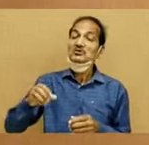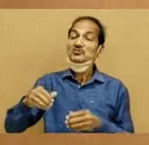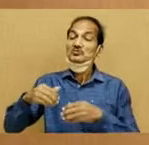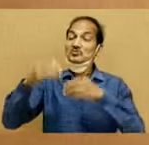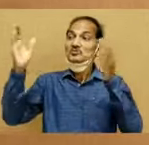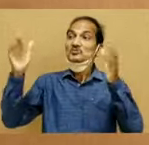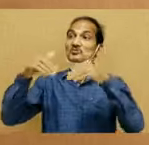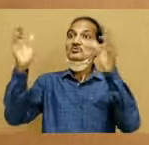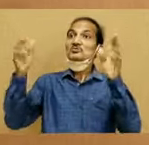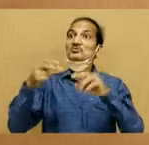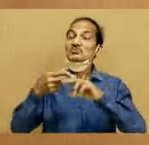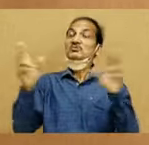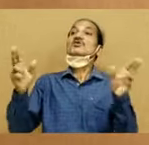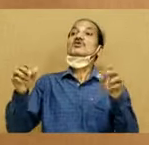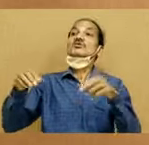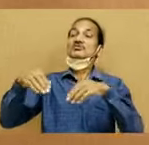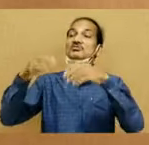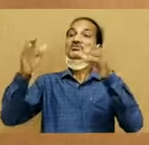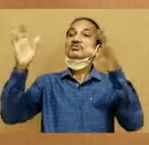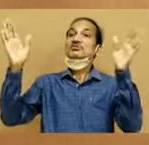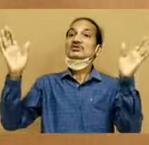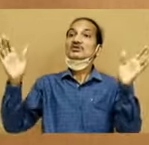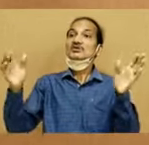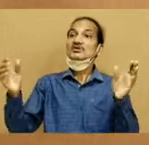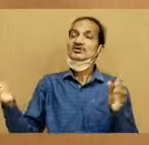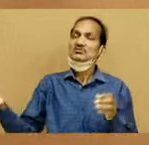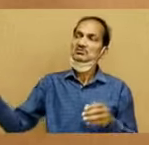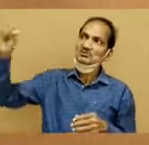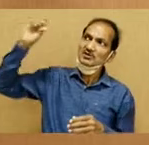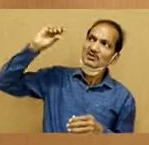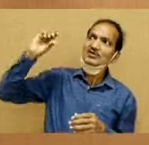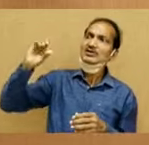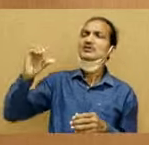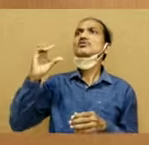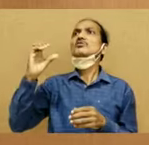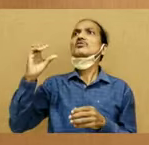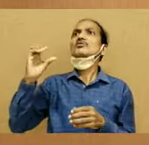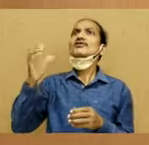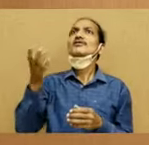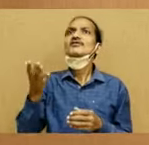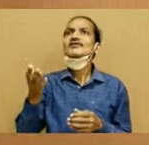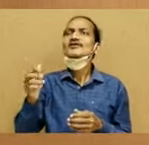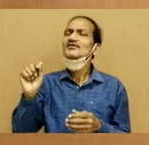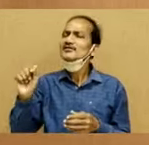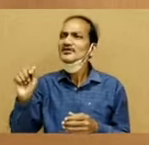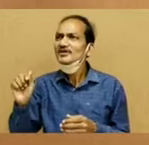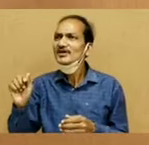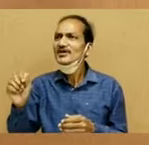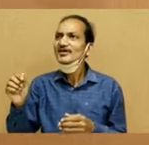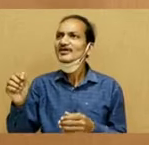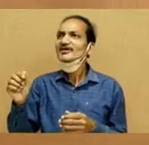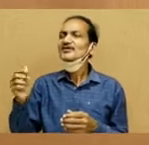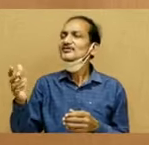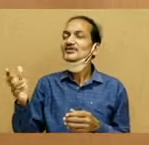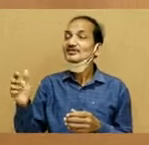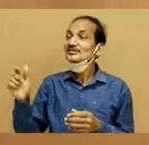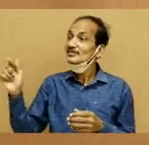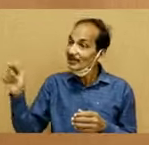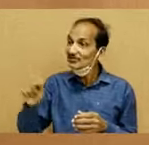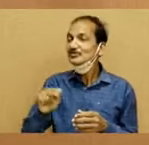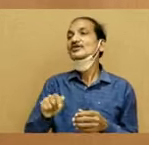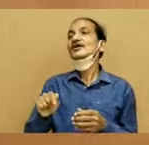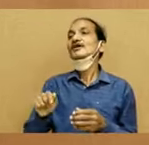ପାଣିରେ ଗାଧୋଇବା କଥା ଗାଧାନ୍ତୁ କିନ୍ତୁ ସେଥି ସାଙ୍ଗରେ କରୋନାର ସମ୍ପର୍କ ନାହିଁ। କରୋନାକୁ ଯଦି ପ୍ରତିରୋଧ